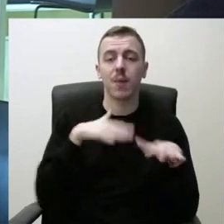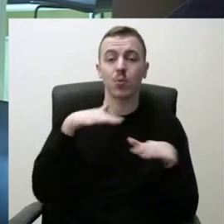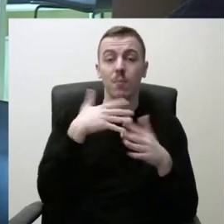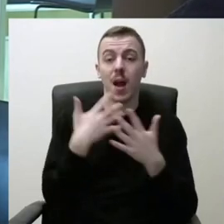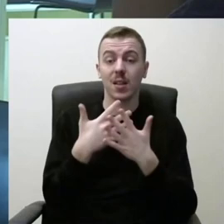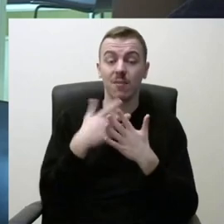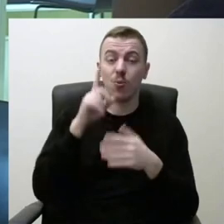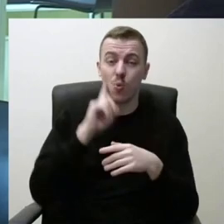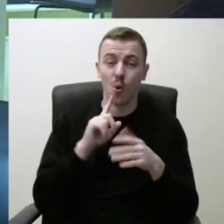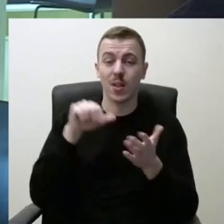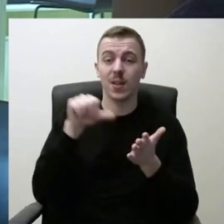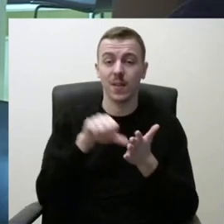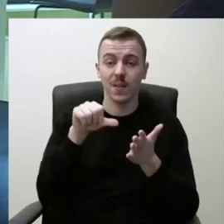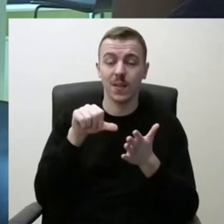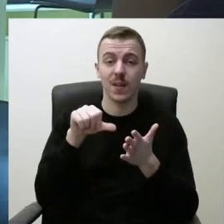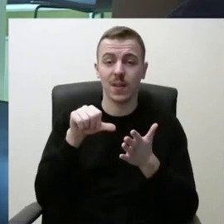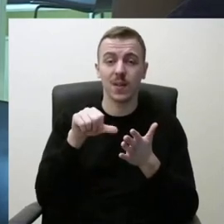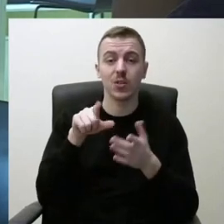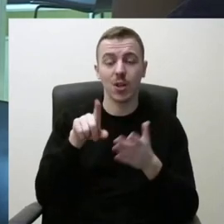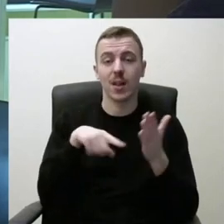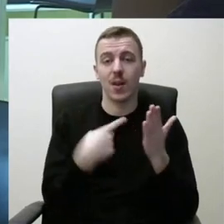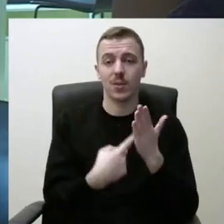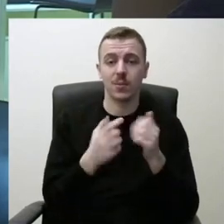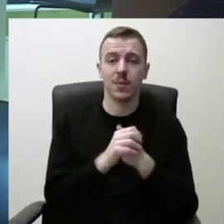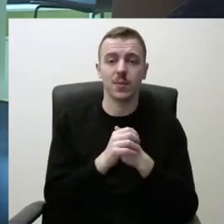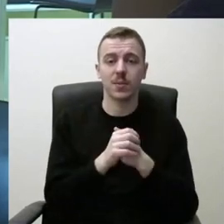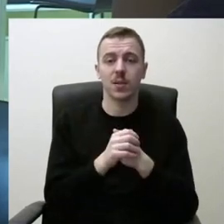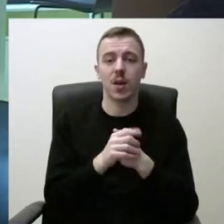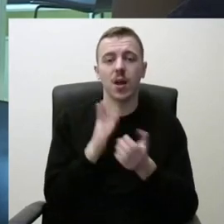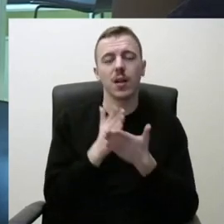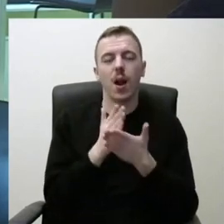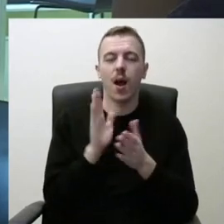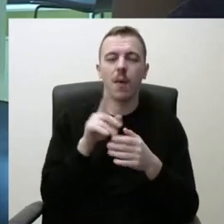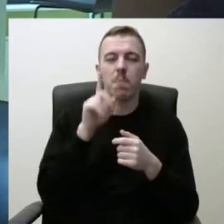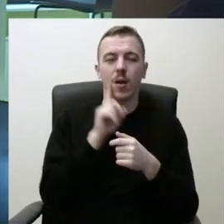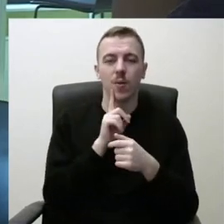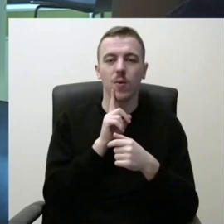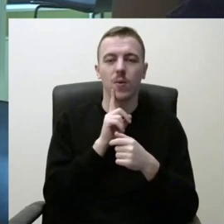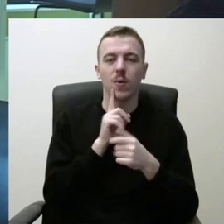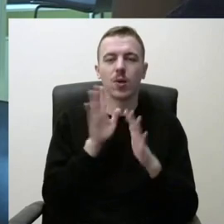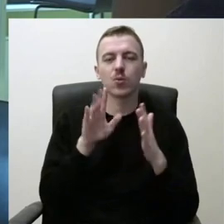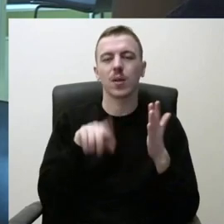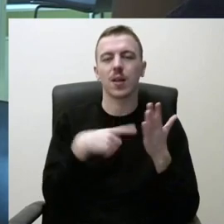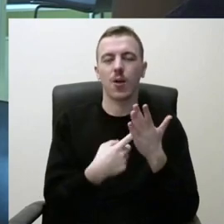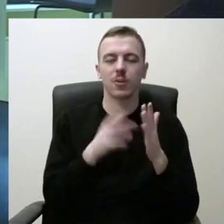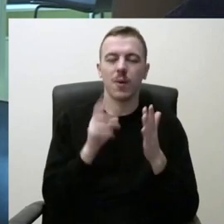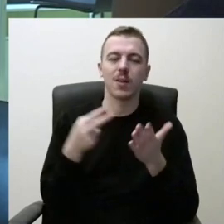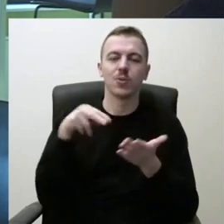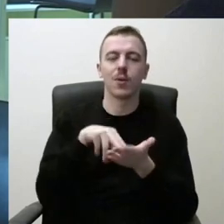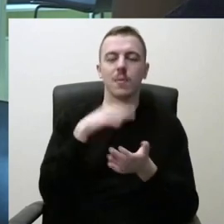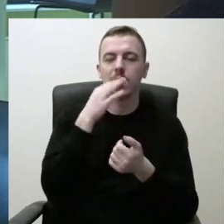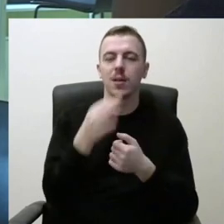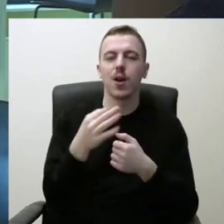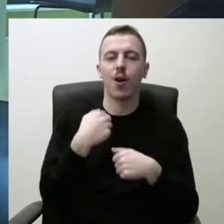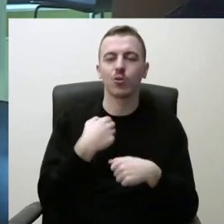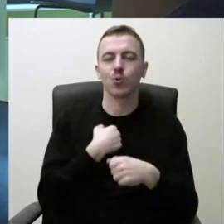nori įsitraukę, va čia yra klausimas, ar yra tiesiog patogiau kažkokiu klausimu atsistoti ir sakyti, aš turiu